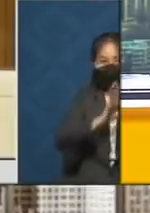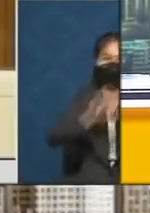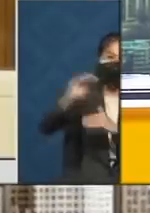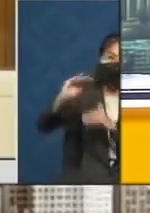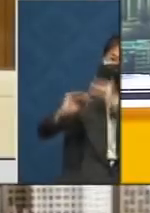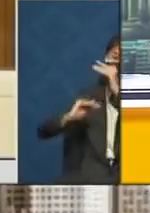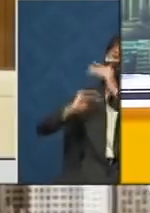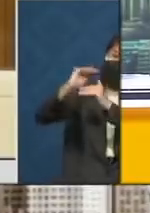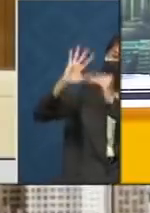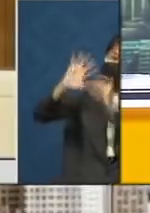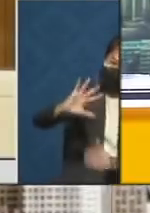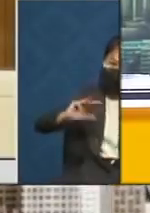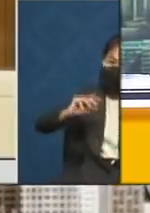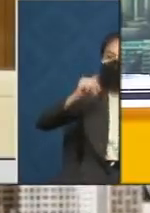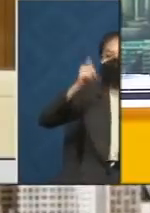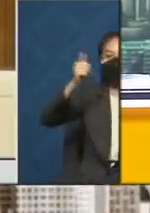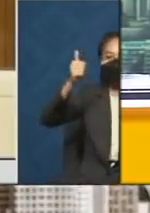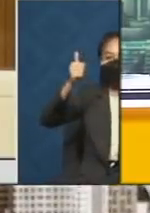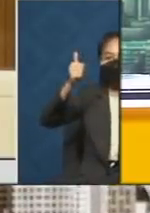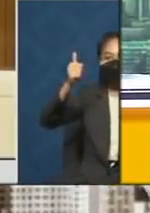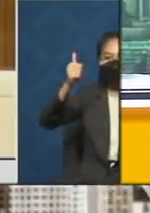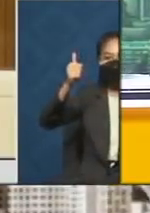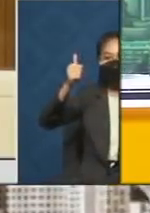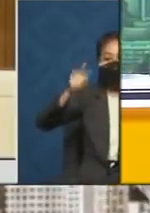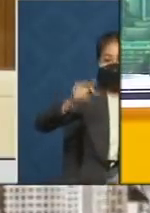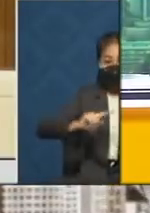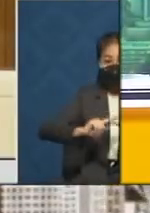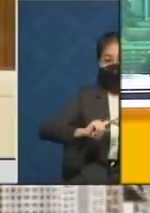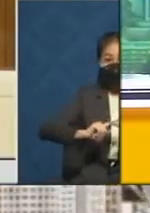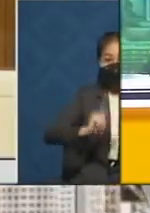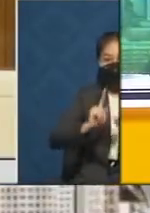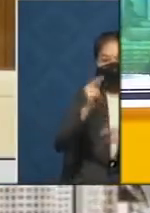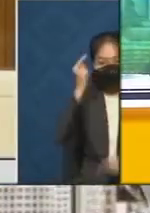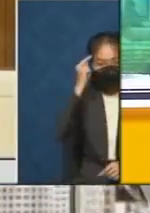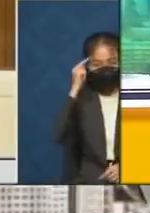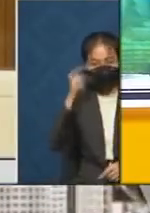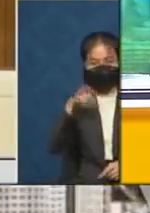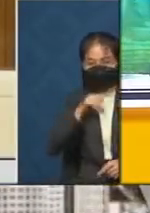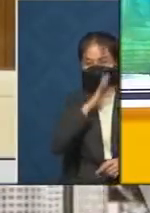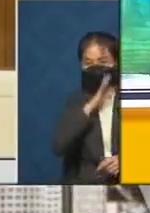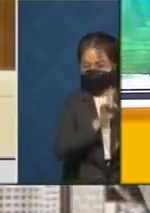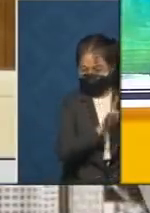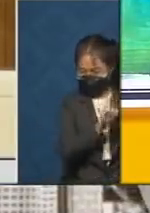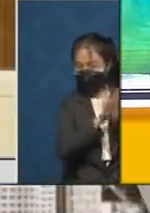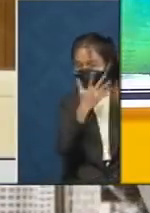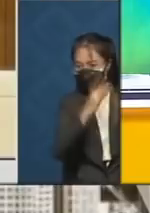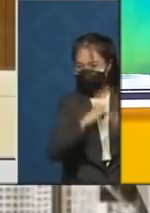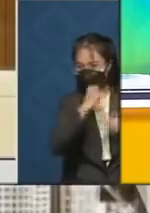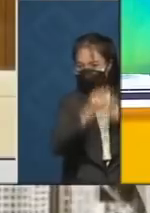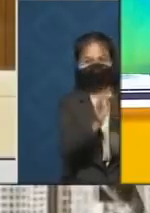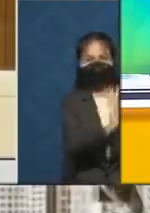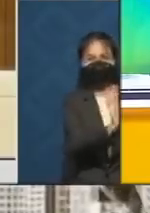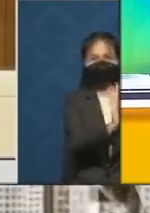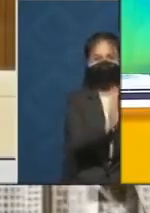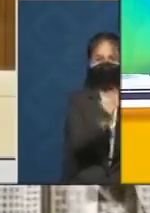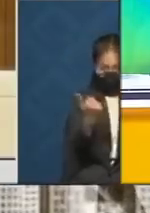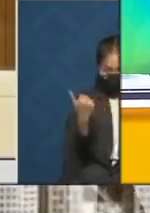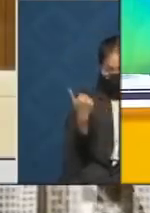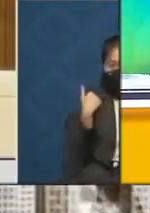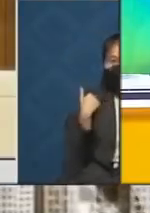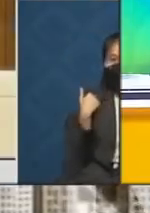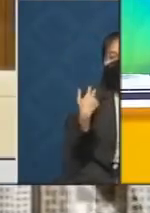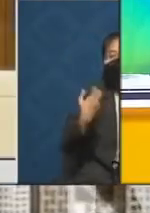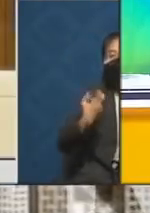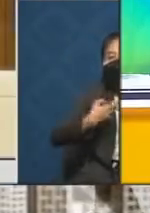ช้วาทกรรมเปรียบเทียบและโจมตีพลเอกประยุทธ์จันทร์โอชาเสมือนหนึ่งว่าเป็นไวรัส